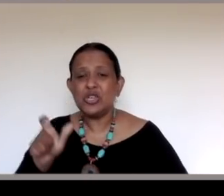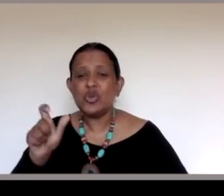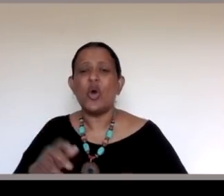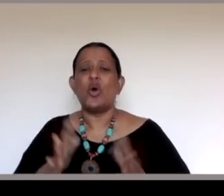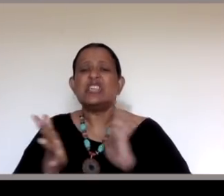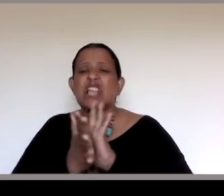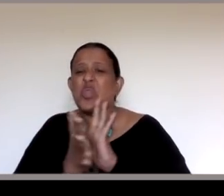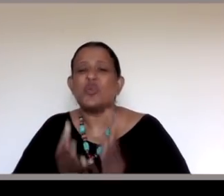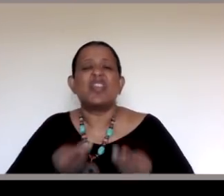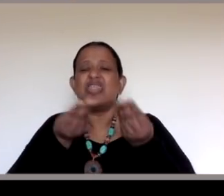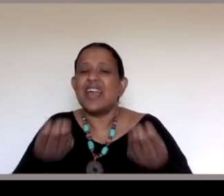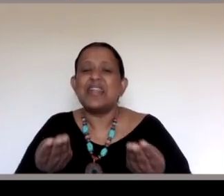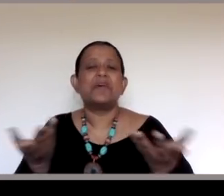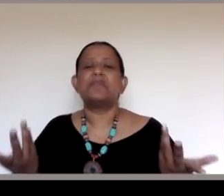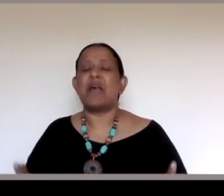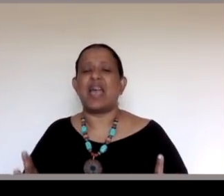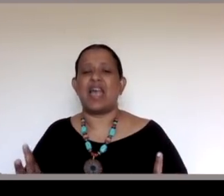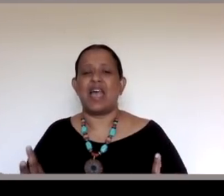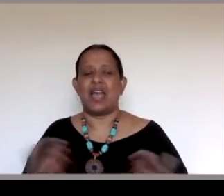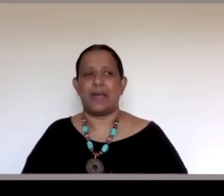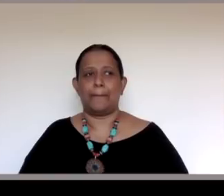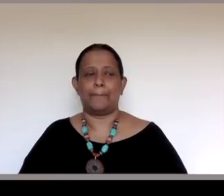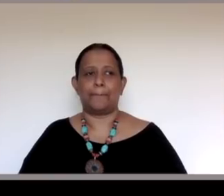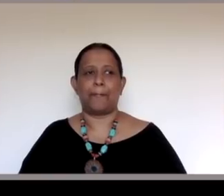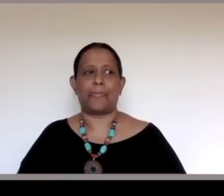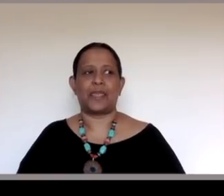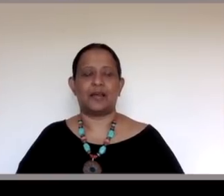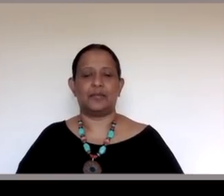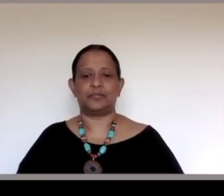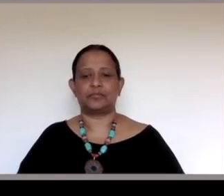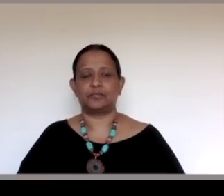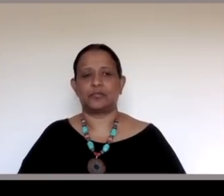தாழ்மையுள்ள மக்களோடு உறவுகளை ஏற்படுத்திக் கொள்வது இலகுவாயிருக்கும்.